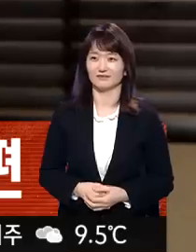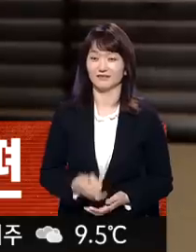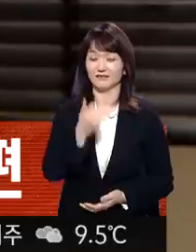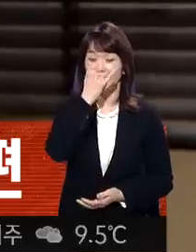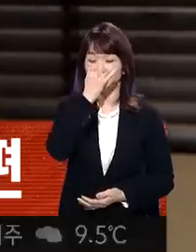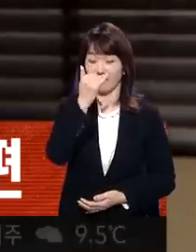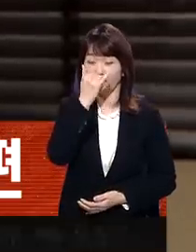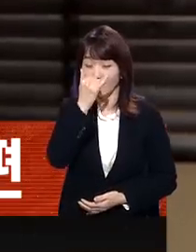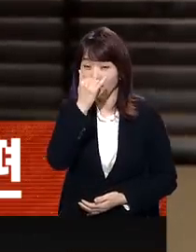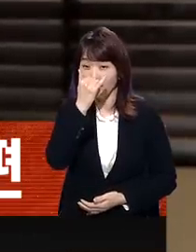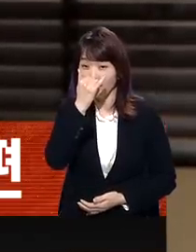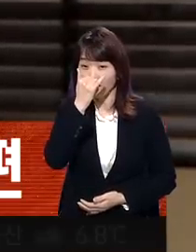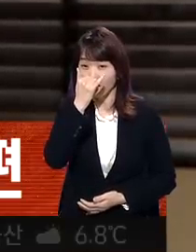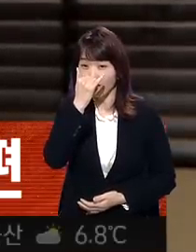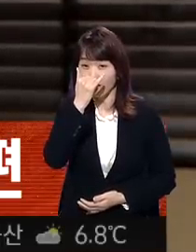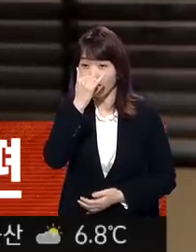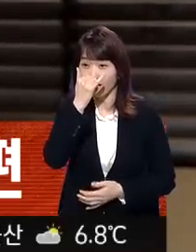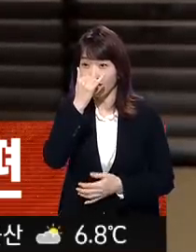다시 한 번.